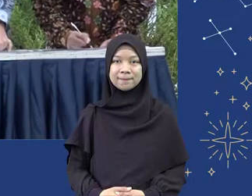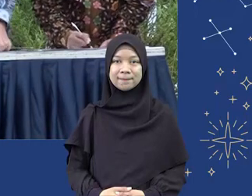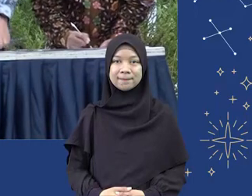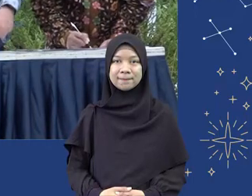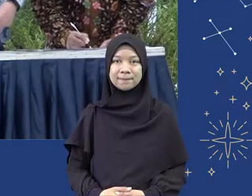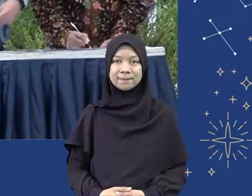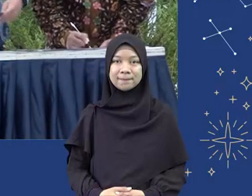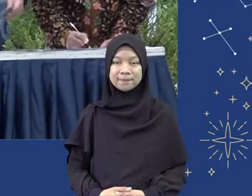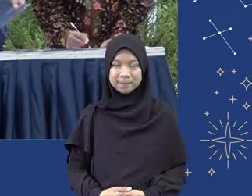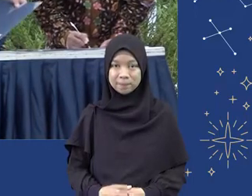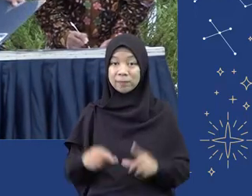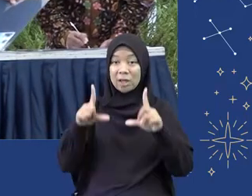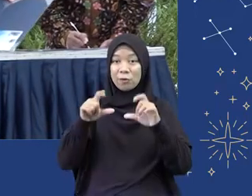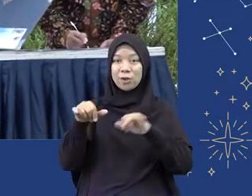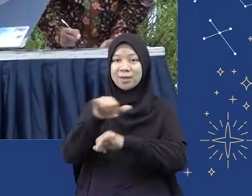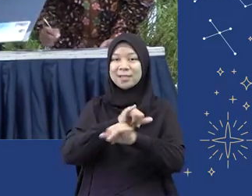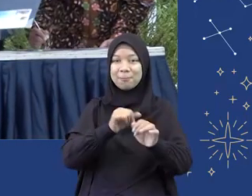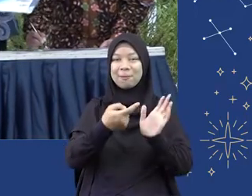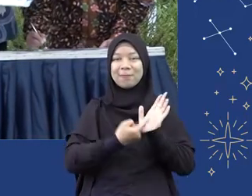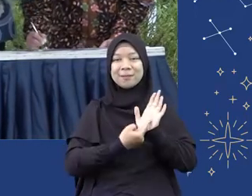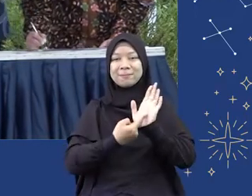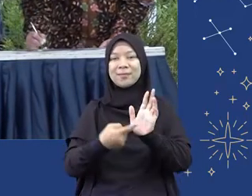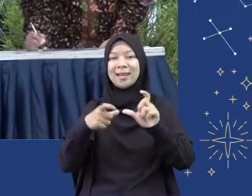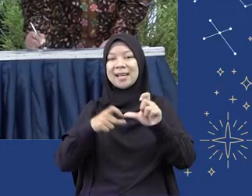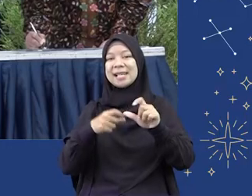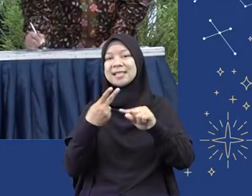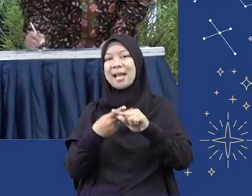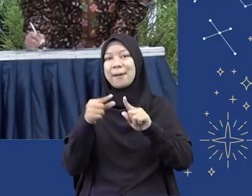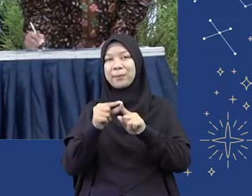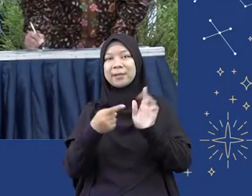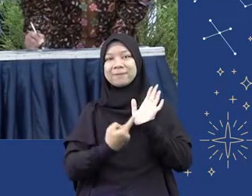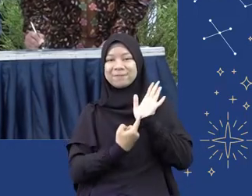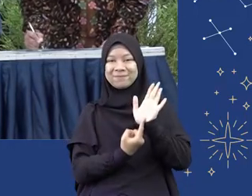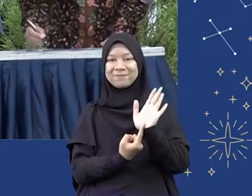kami mohon untuk berfoto bersama dengan menunjukkan shp ke kamera